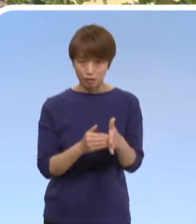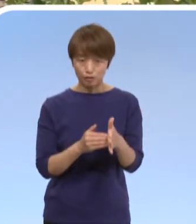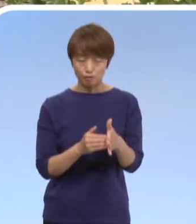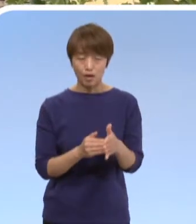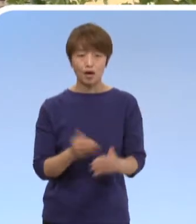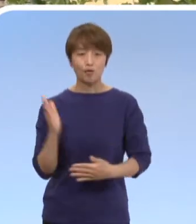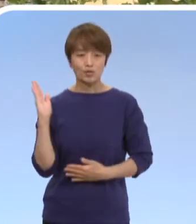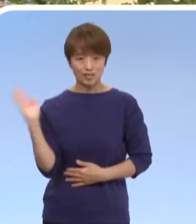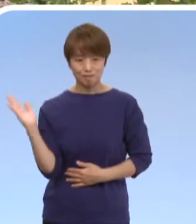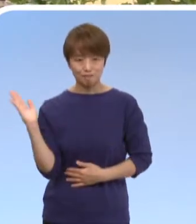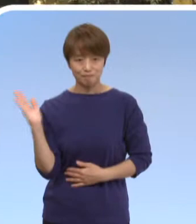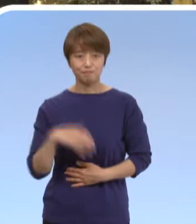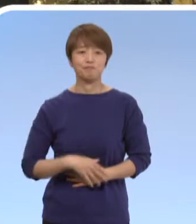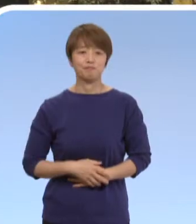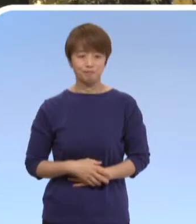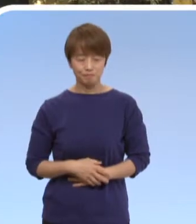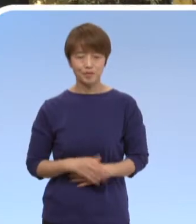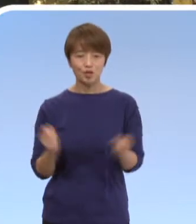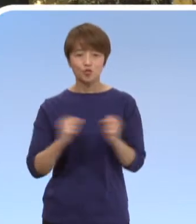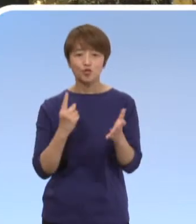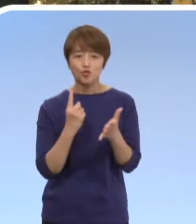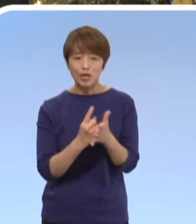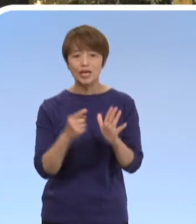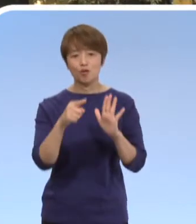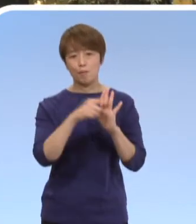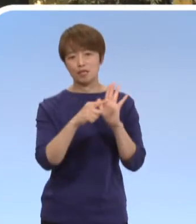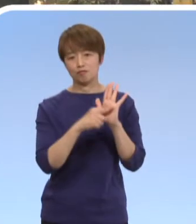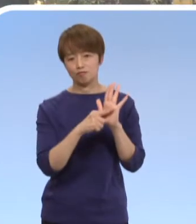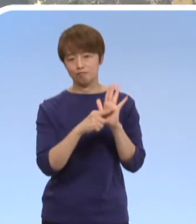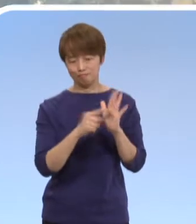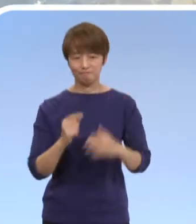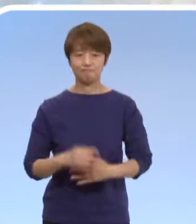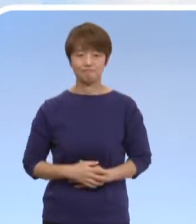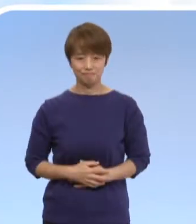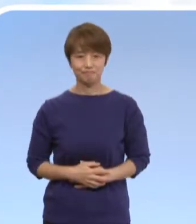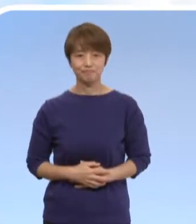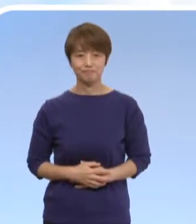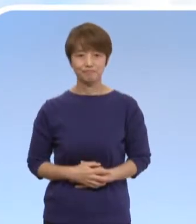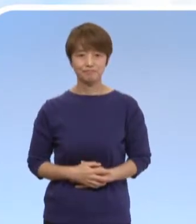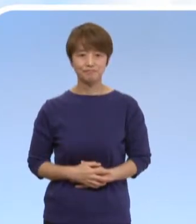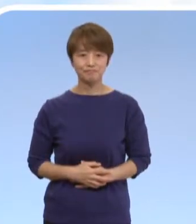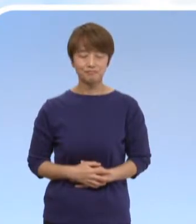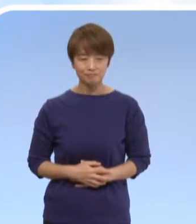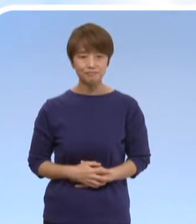最後はリストランテトリトンさんです。冬季限定の特別メニューがすごいんです。